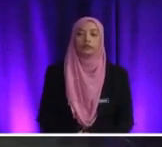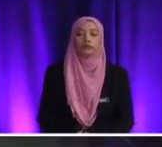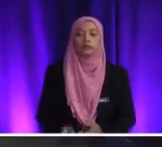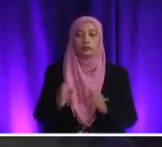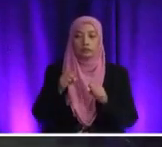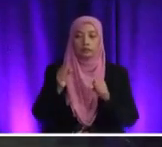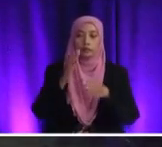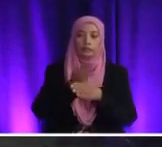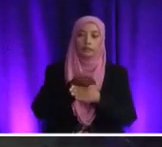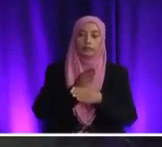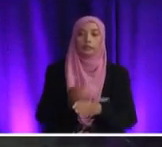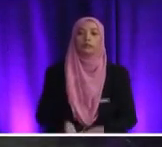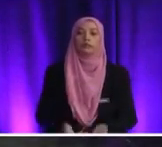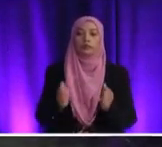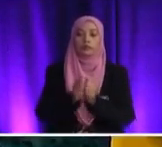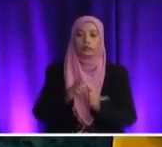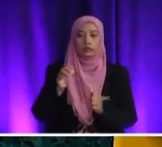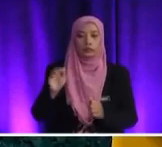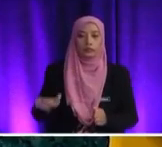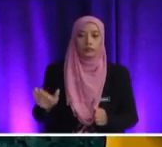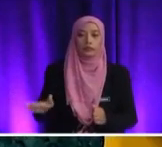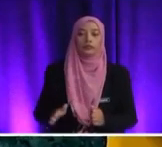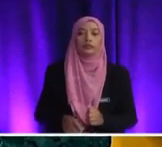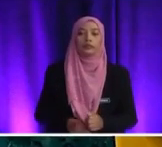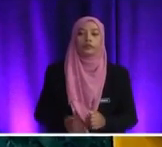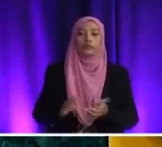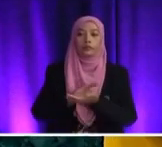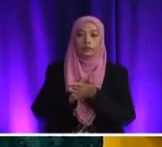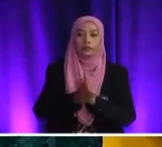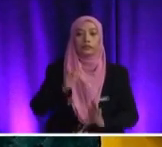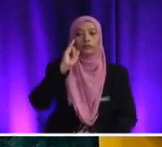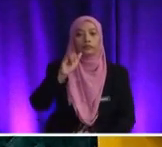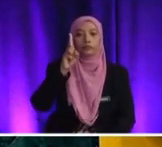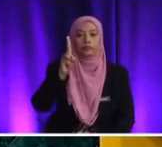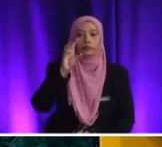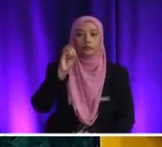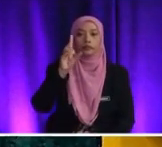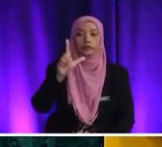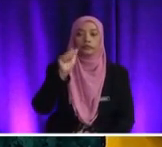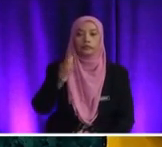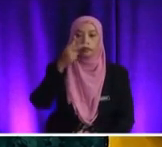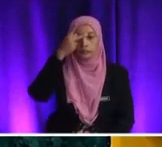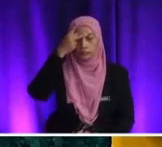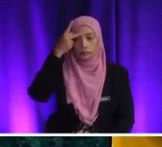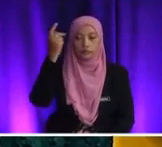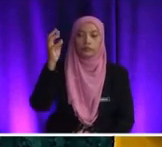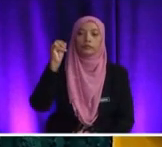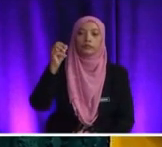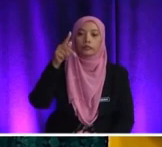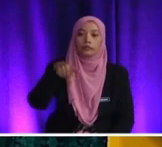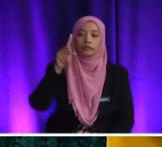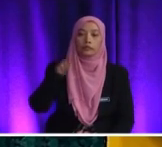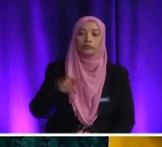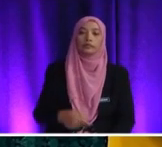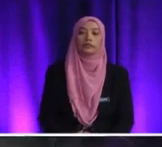adeg-adeg ya karena idola Abang visible menjadi idola karena MPV tuh Adek